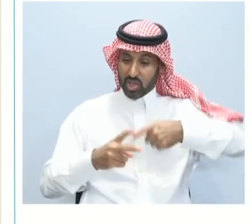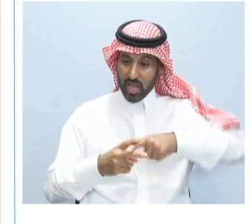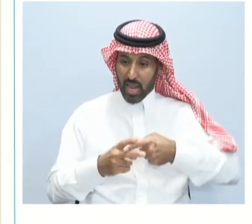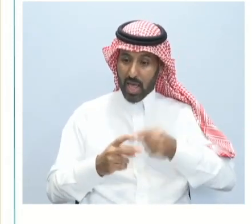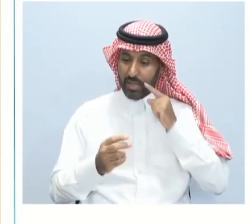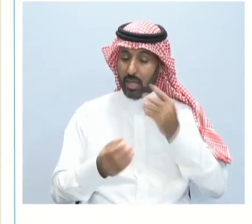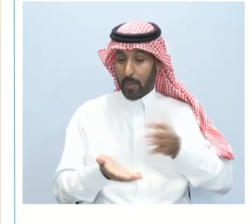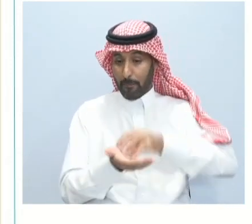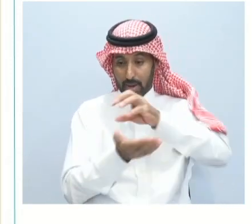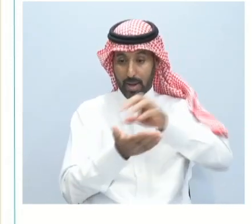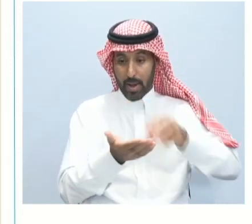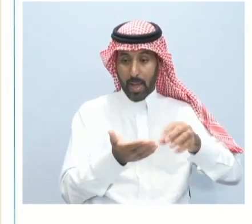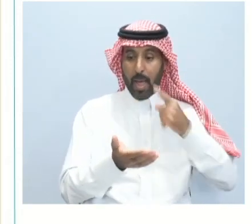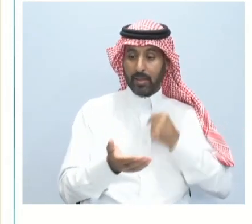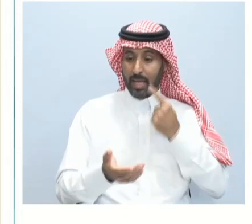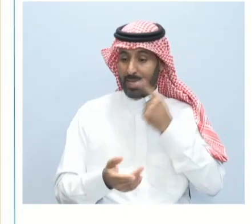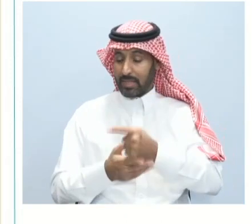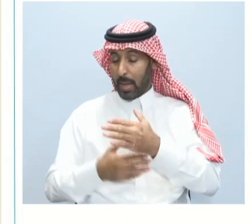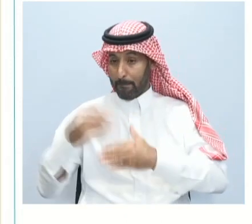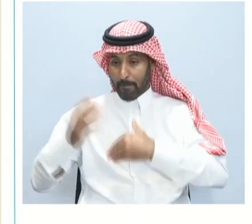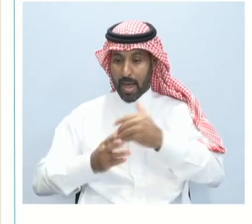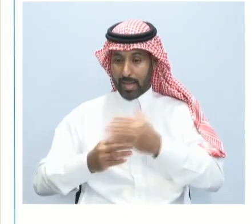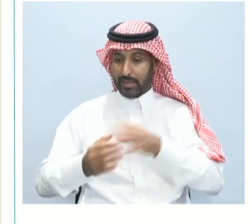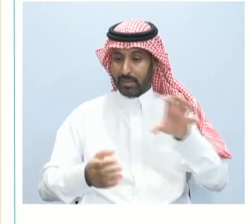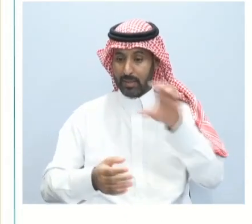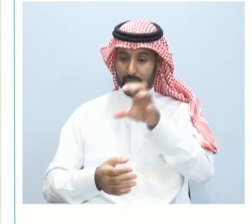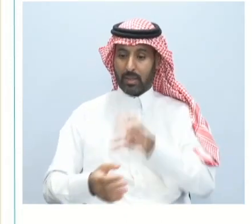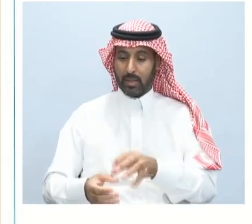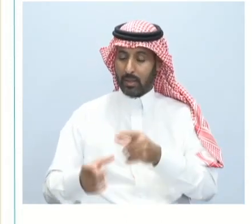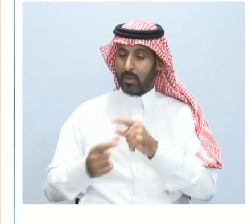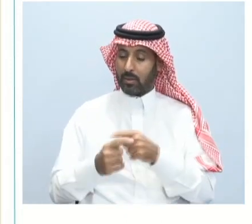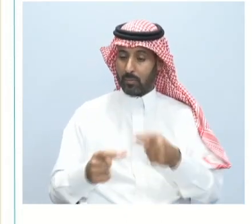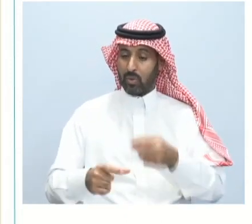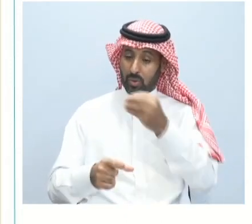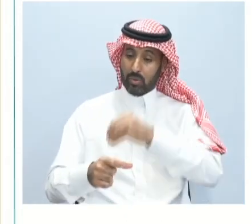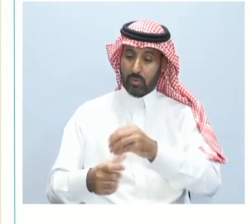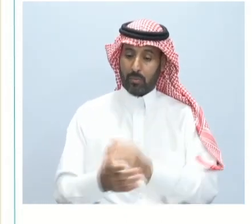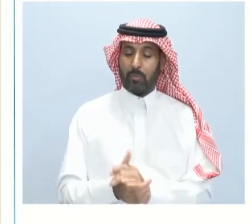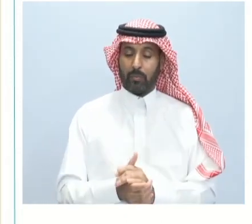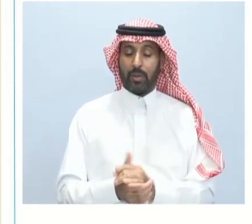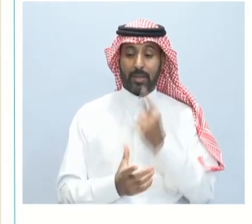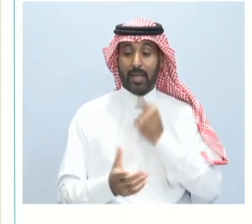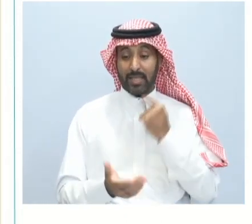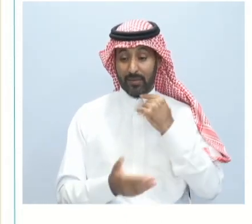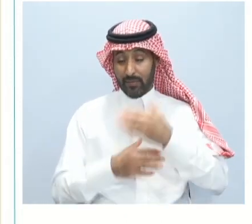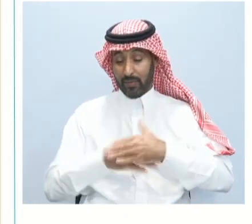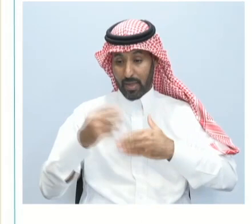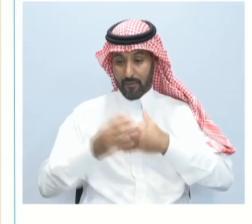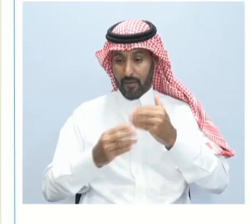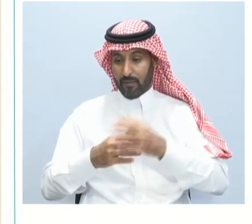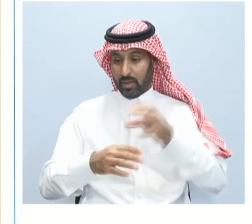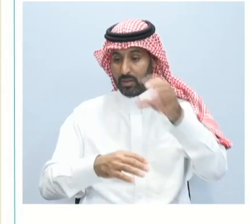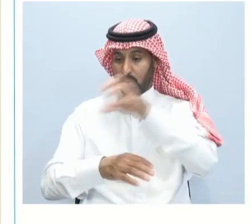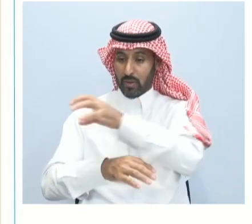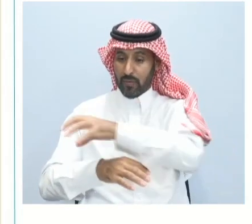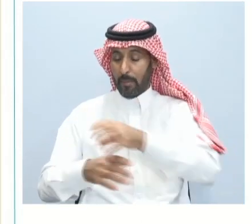داله كوبي ريكوا سكيلز كوبي راح نقوم بنسخ المهارات المطلوبه بشكل التي تم